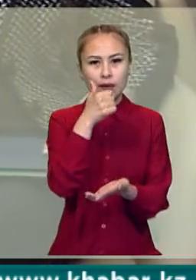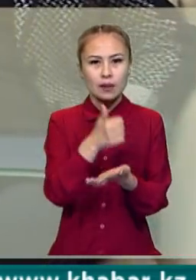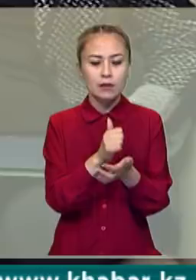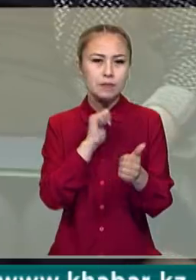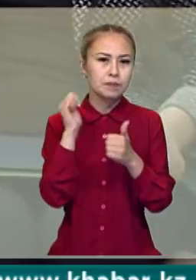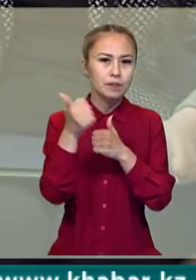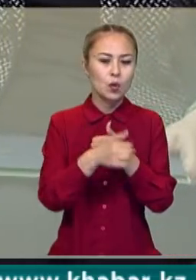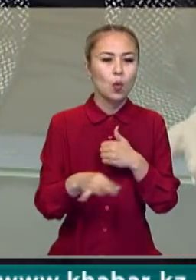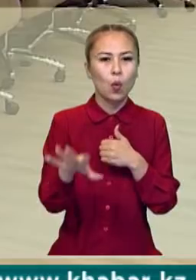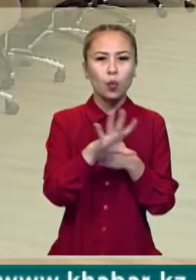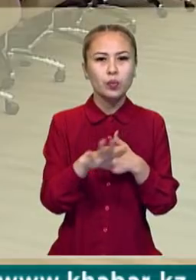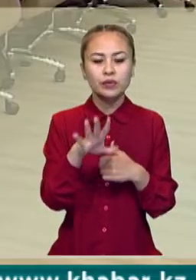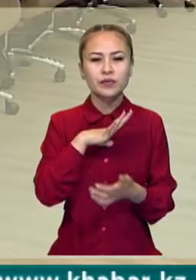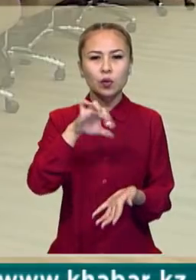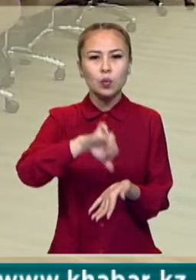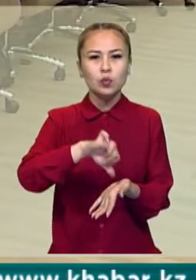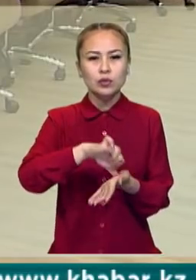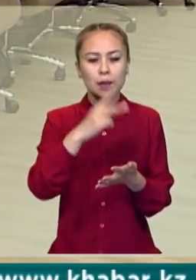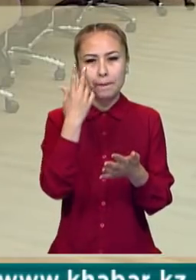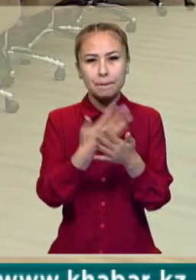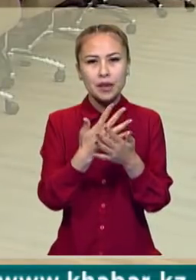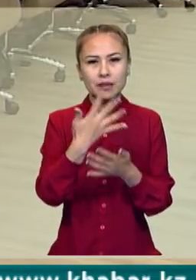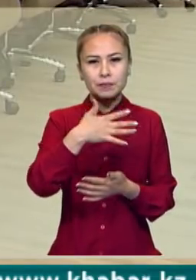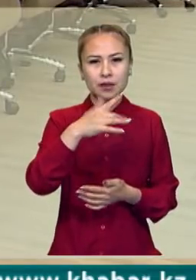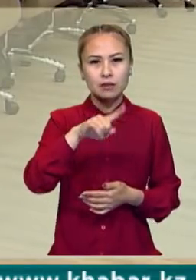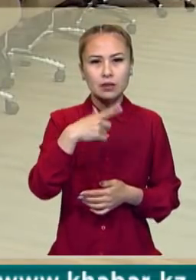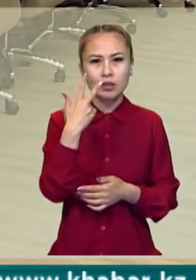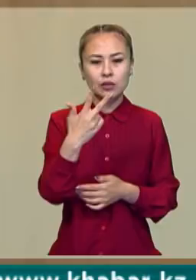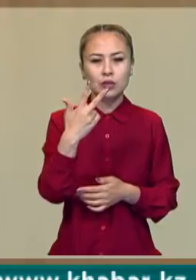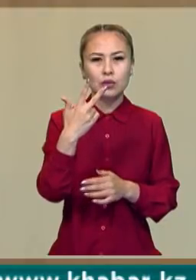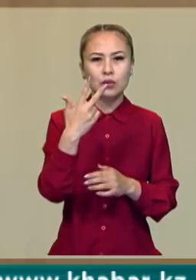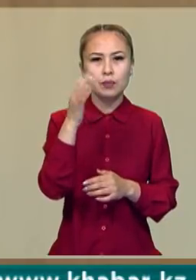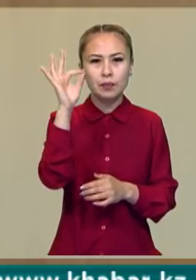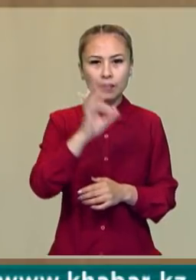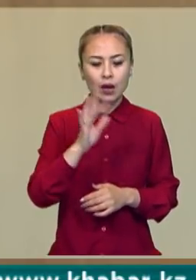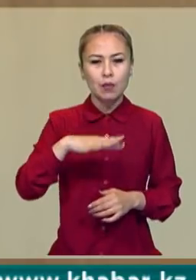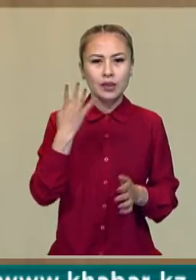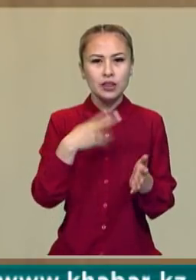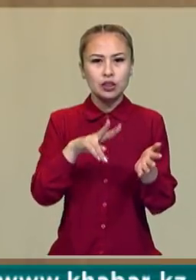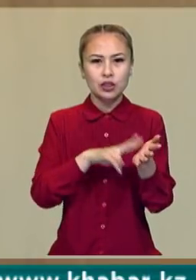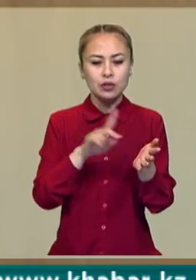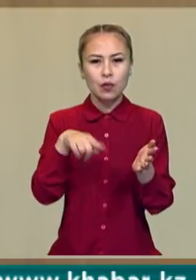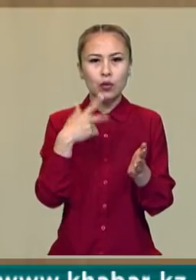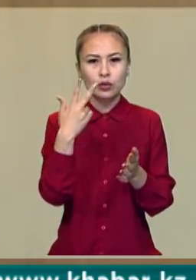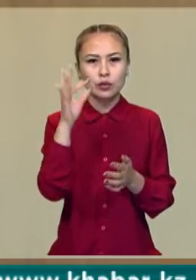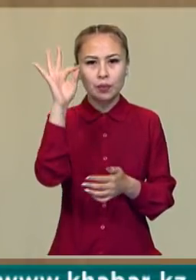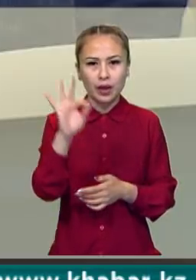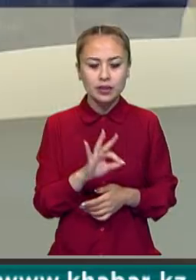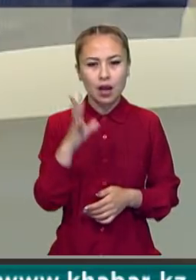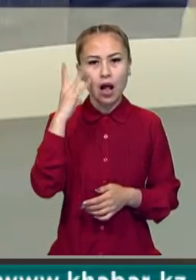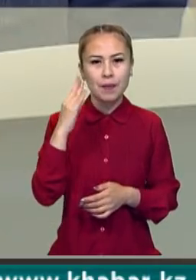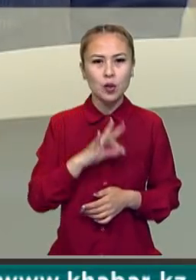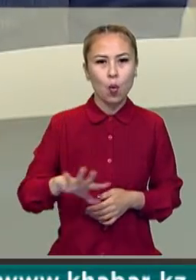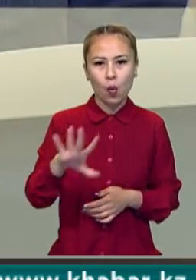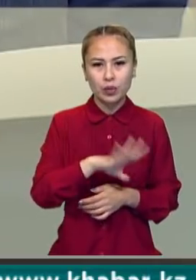келеді. Бұл өңірде науқанға қатысушылардың көрсеткіші 50,3%, бұдан кейін 47,3% пен Алматы облысы